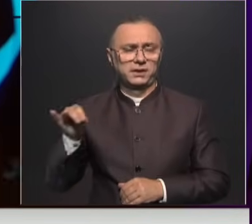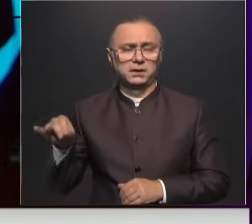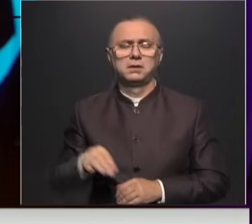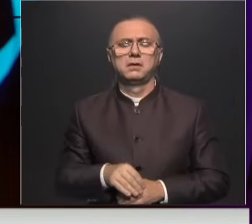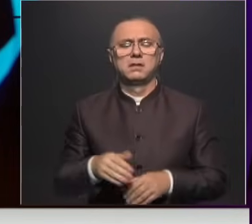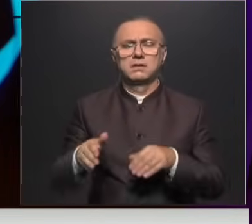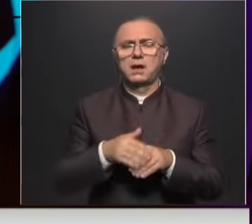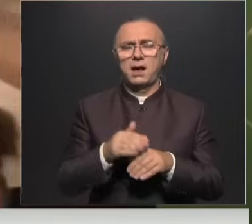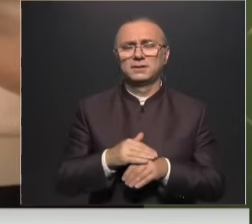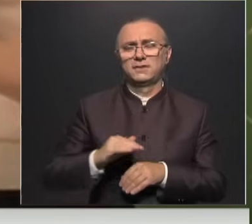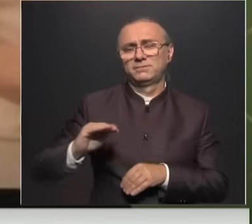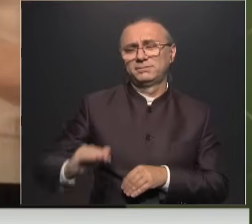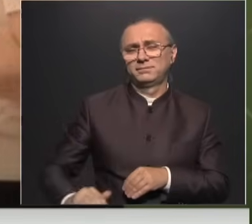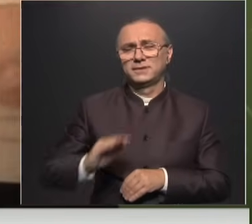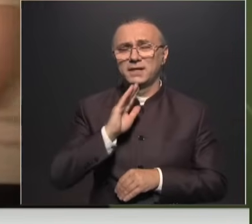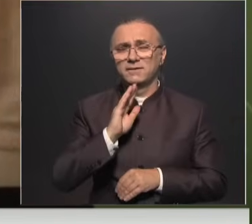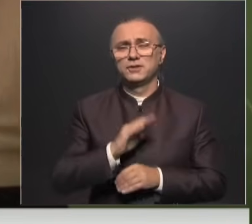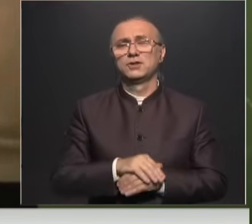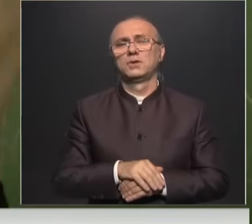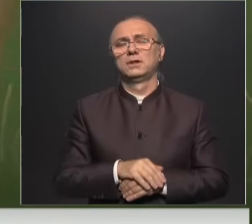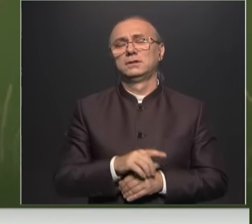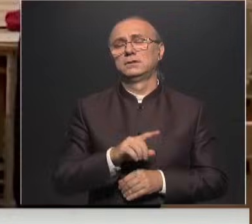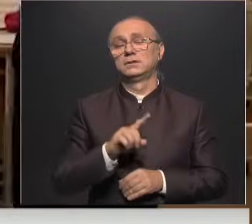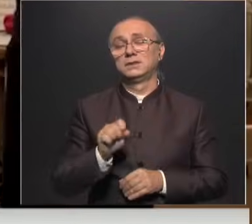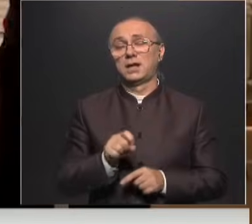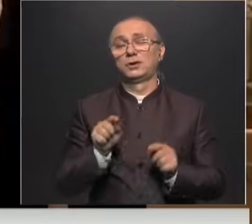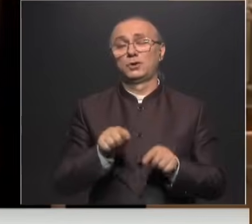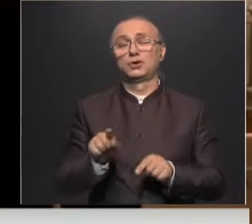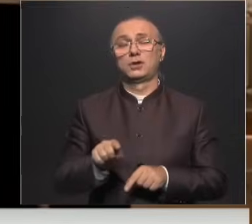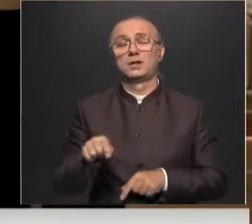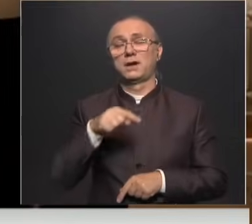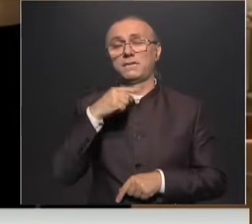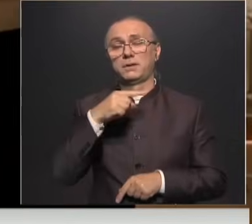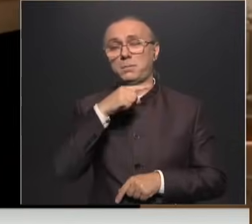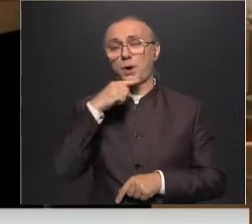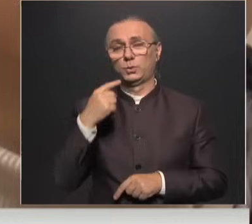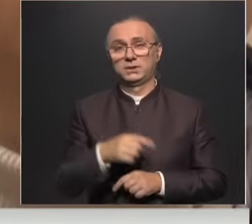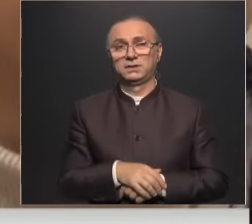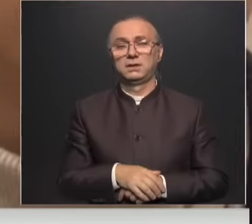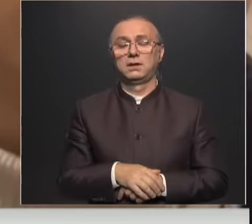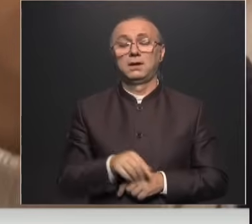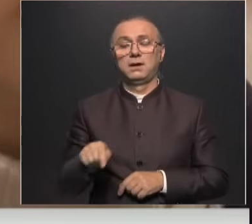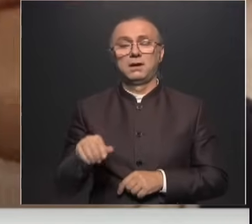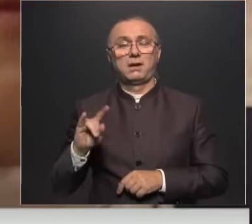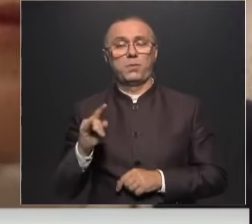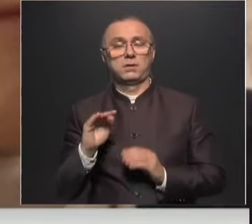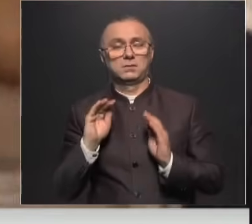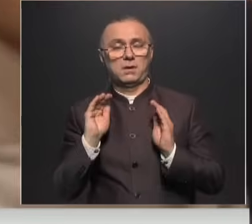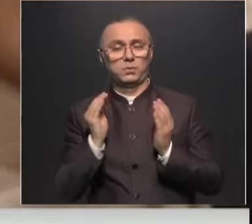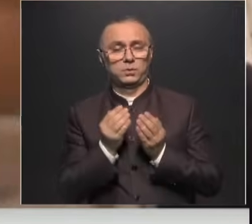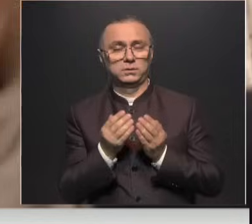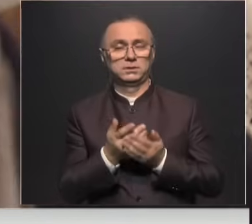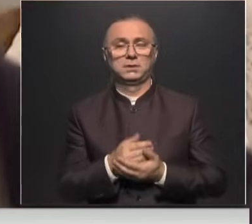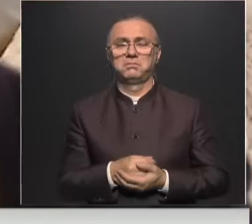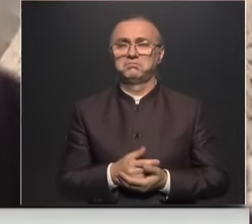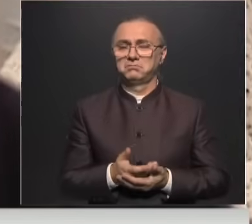речь. Вследствие такого публичного насилия ребенок сильно замкнулся, говорится в обращении, которое общественные активисты направили на